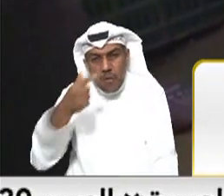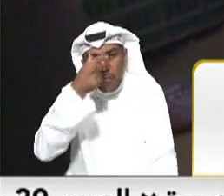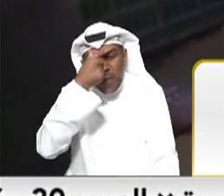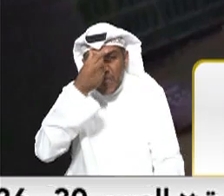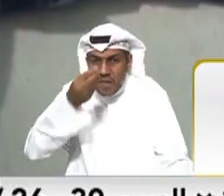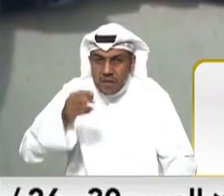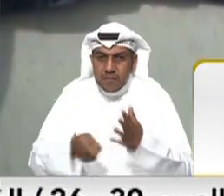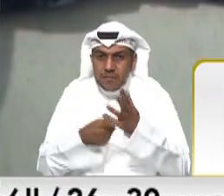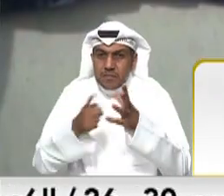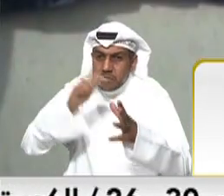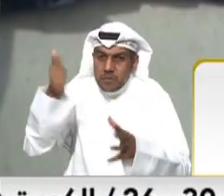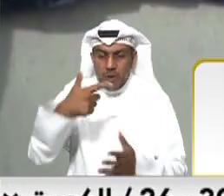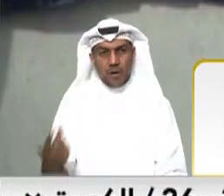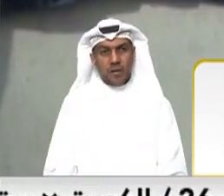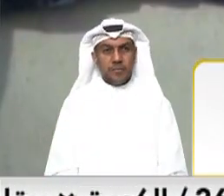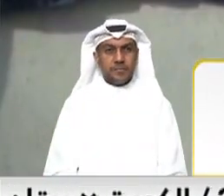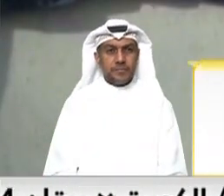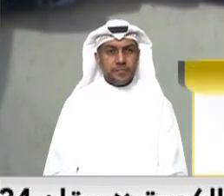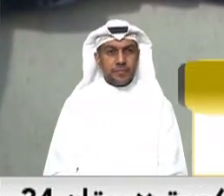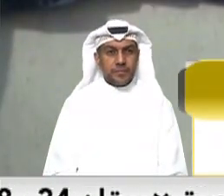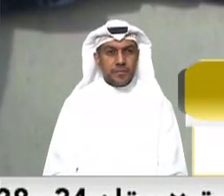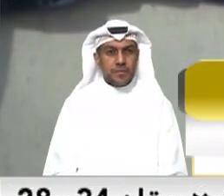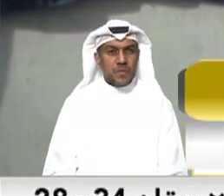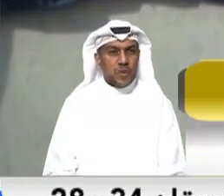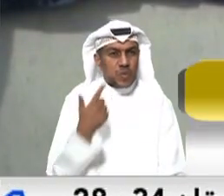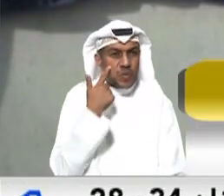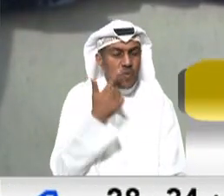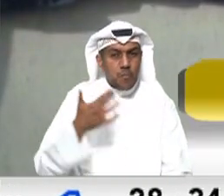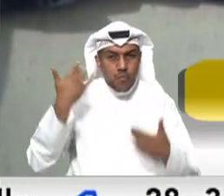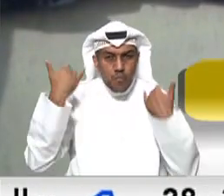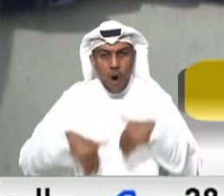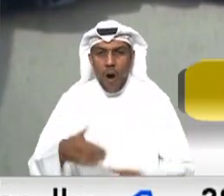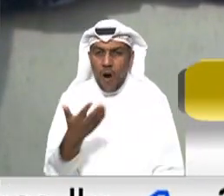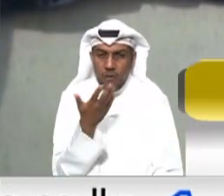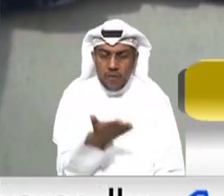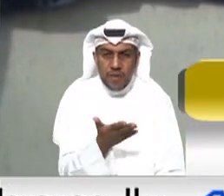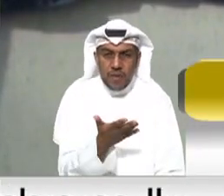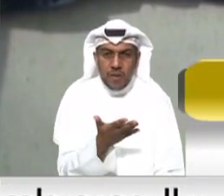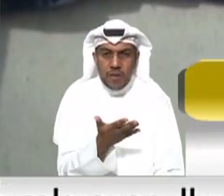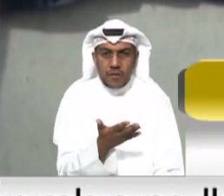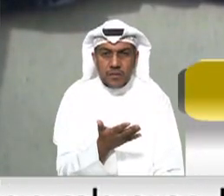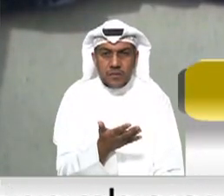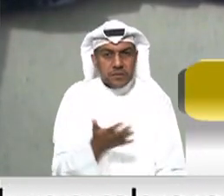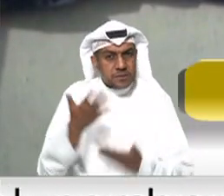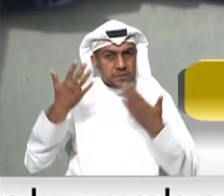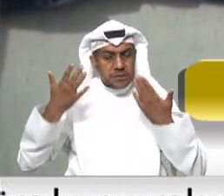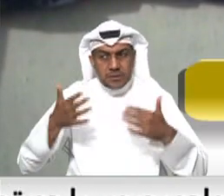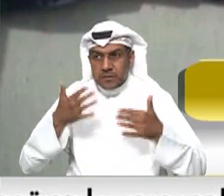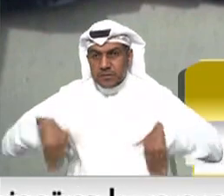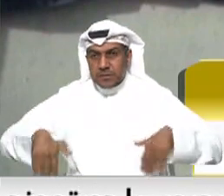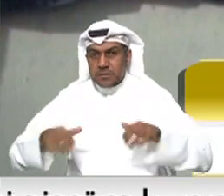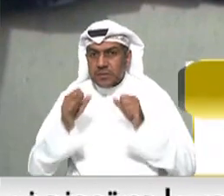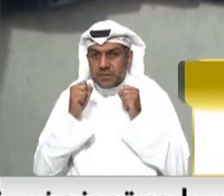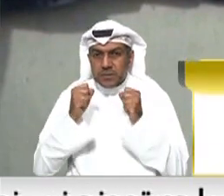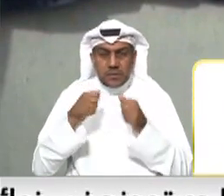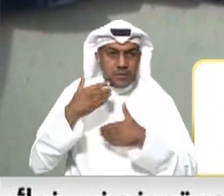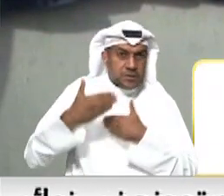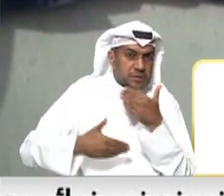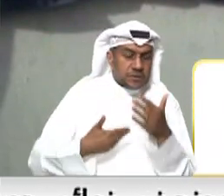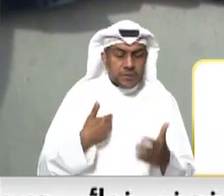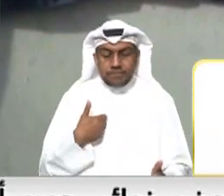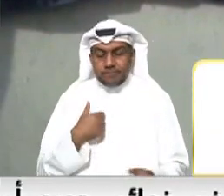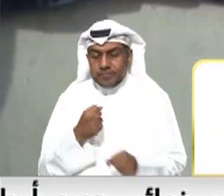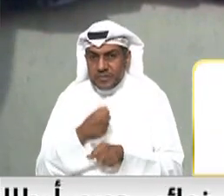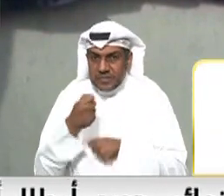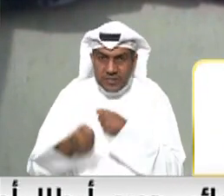من ضمنهم التنتين العيانين معاقين، فهدول انا اعتمدت على نفسي وحاولت بجهد